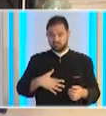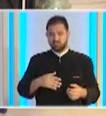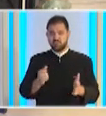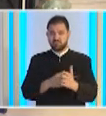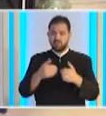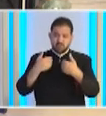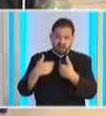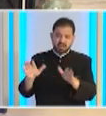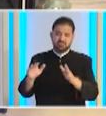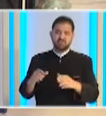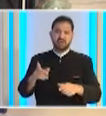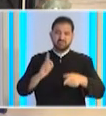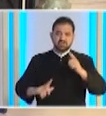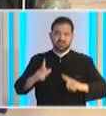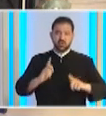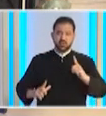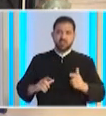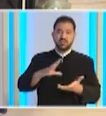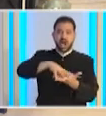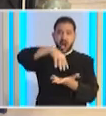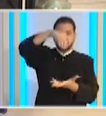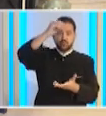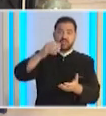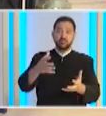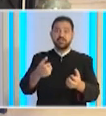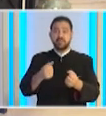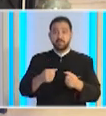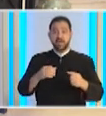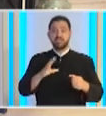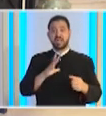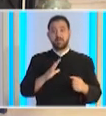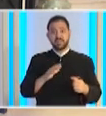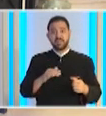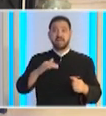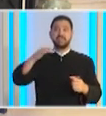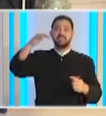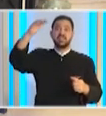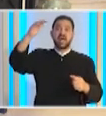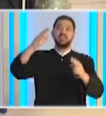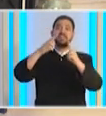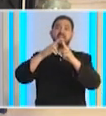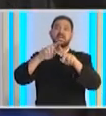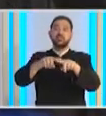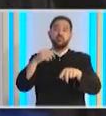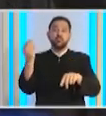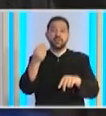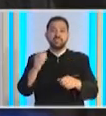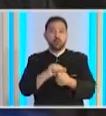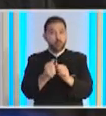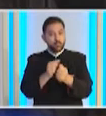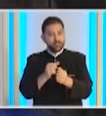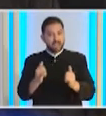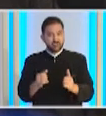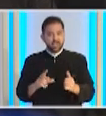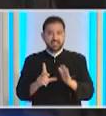denigrat, trupul trebuie înlăturat pentru ca sufletul să-și capete libertatea necesară pentru a se înălța către Dumnezeu. Dualismul acesta, lupta